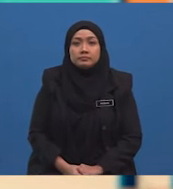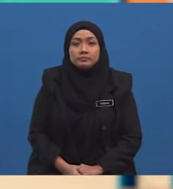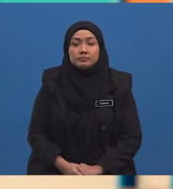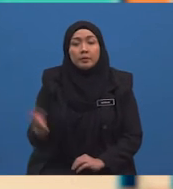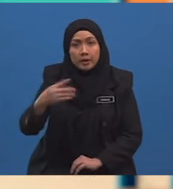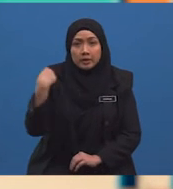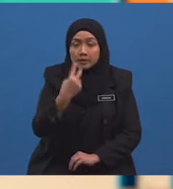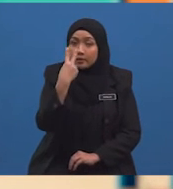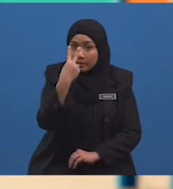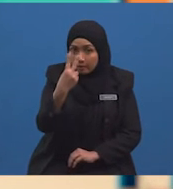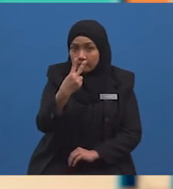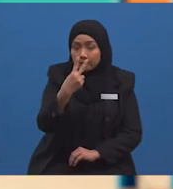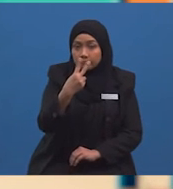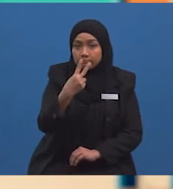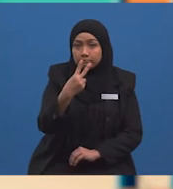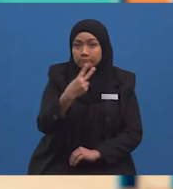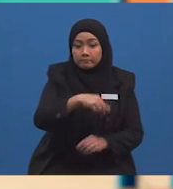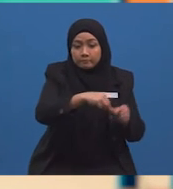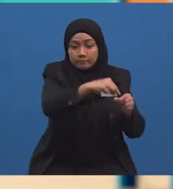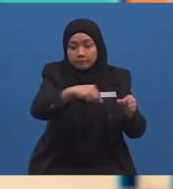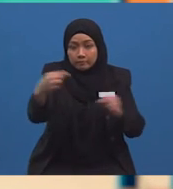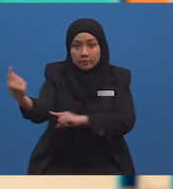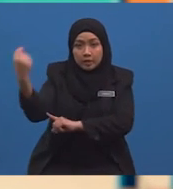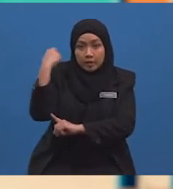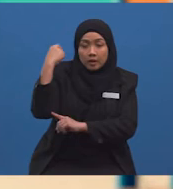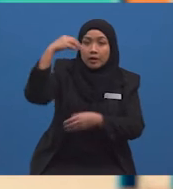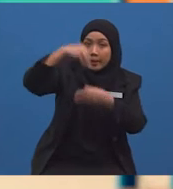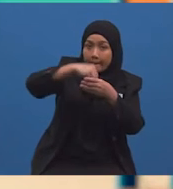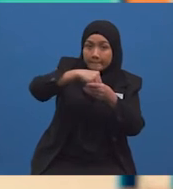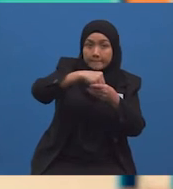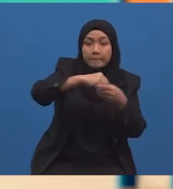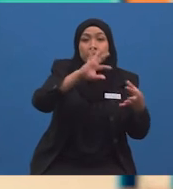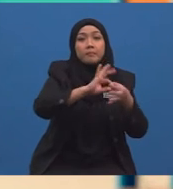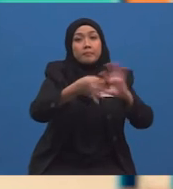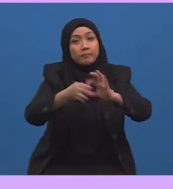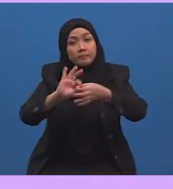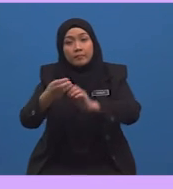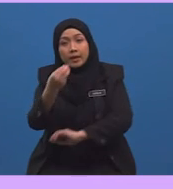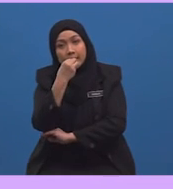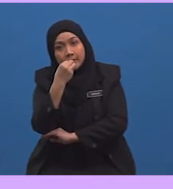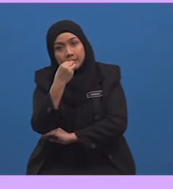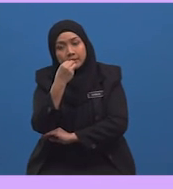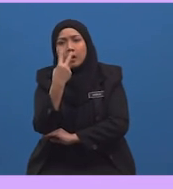Mari kita lihat pula aliran tenaga dalam rantai makanan dengan merujuk slide yang dipaparkan.